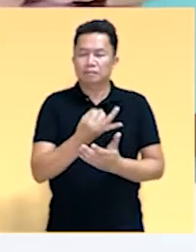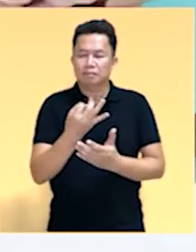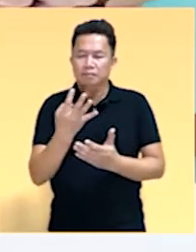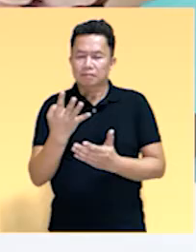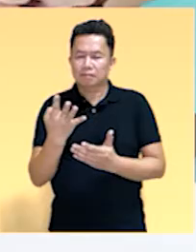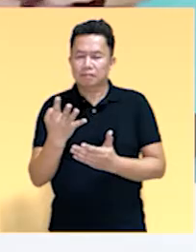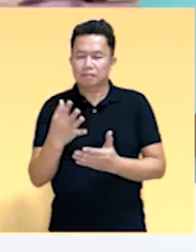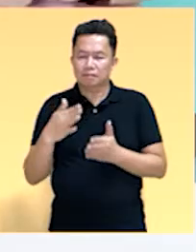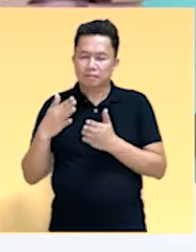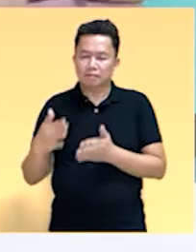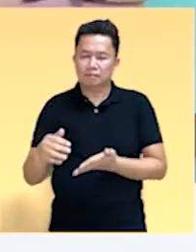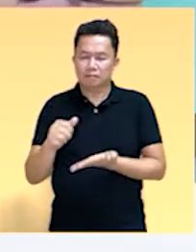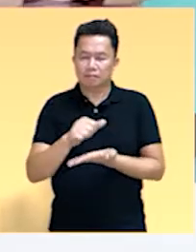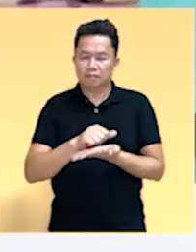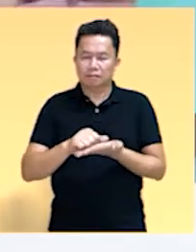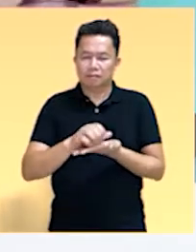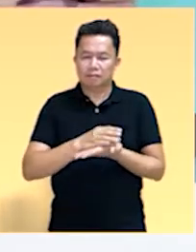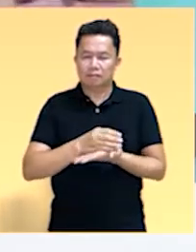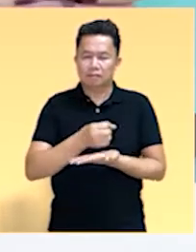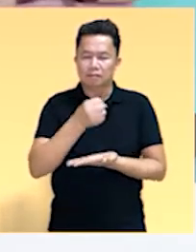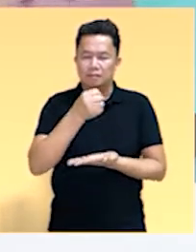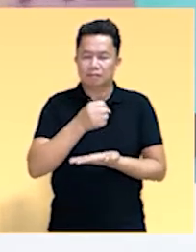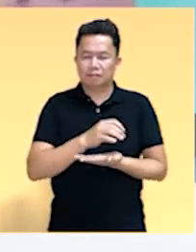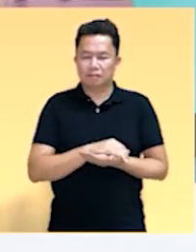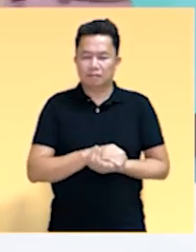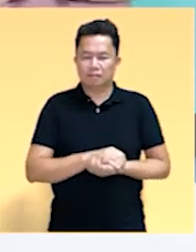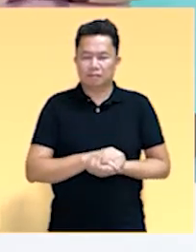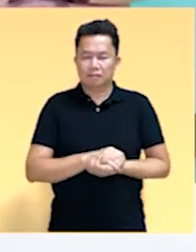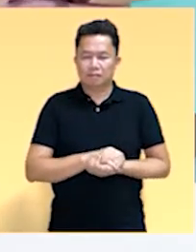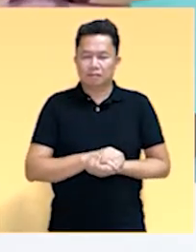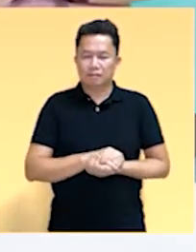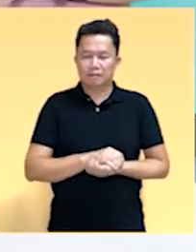2,144 ang bilang ng mga natirang alcohol.